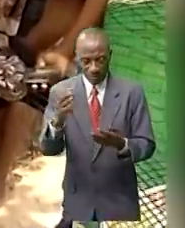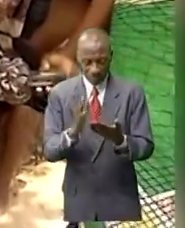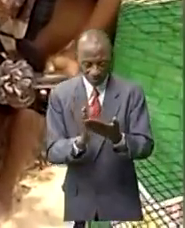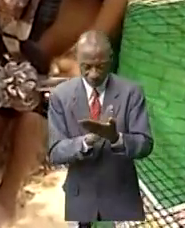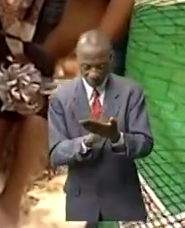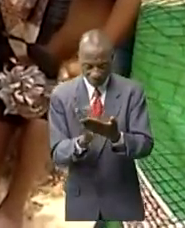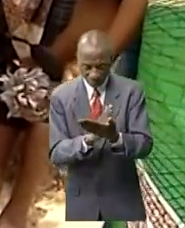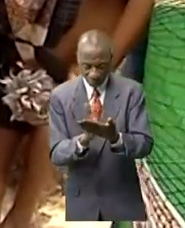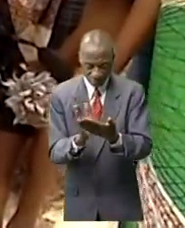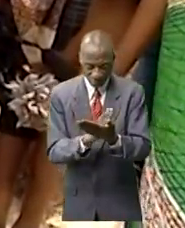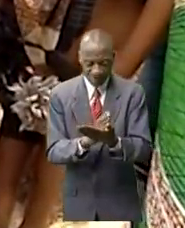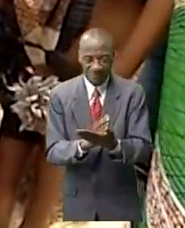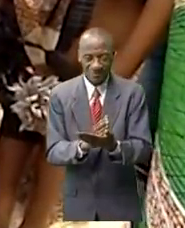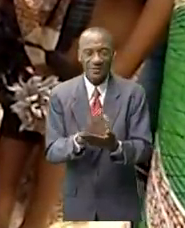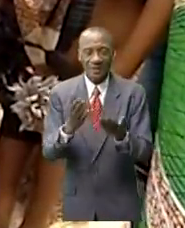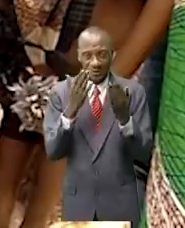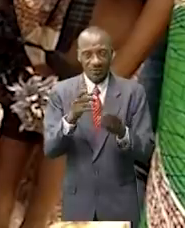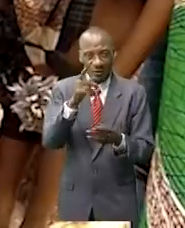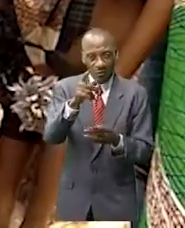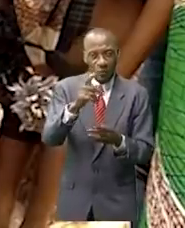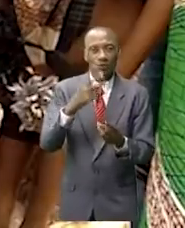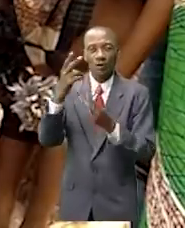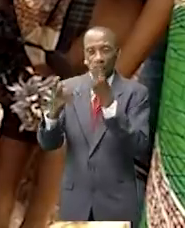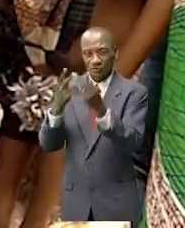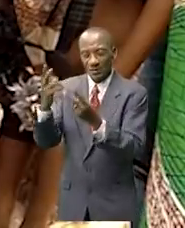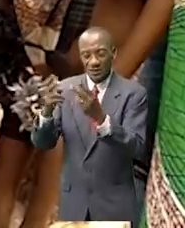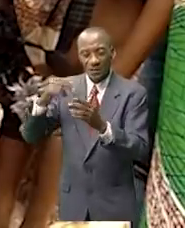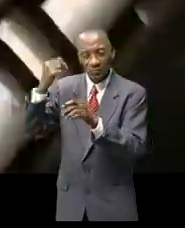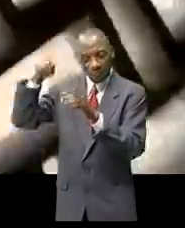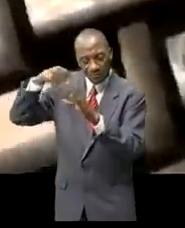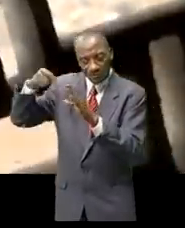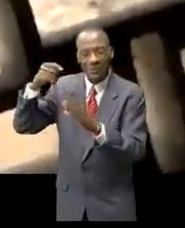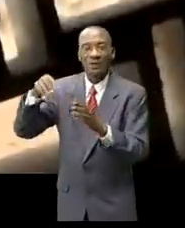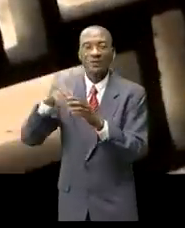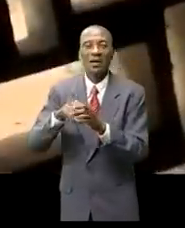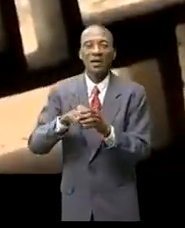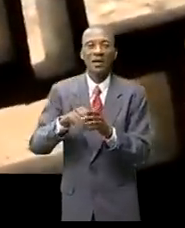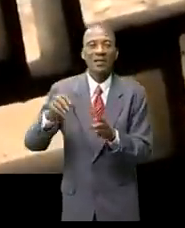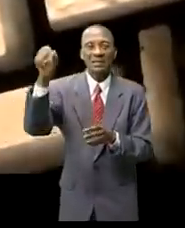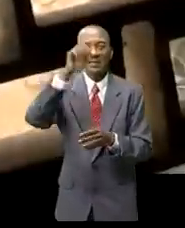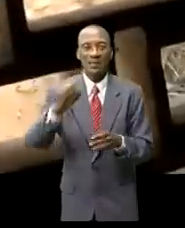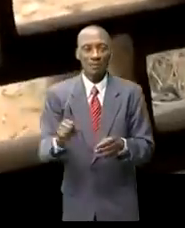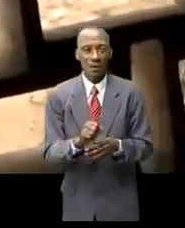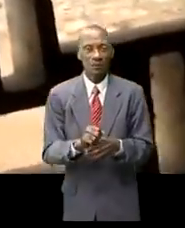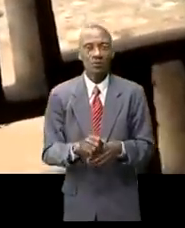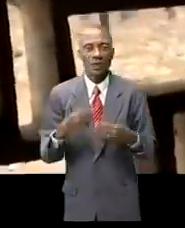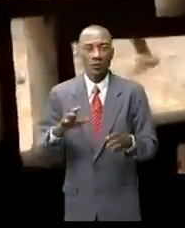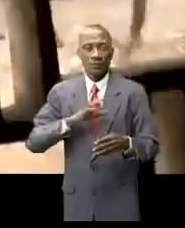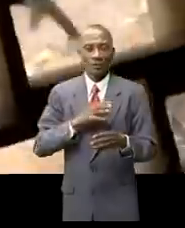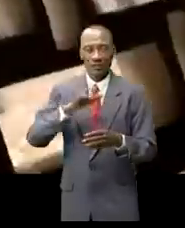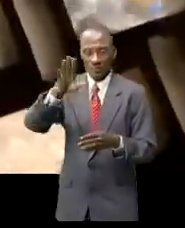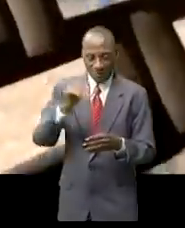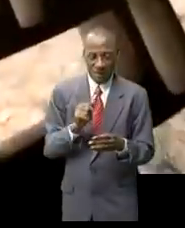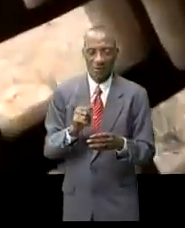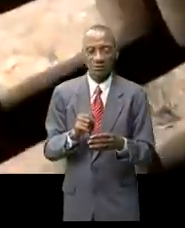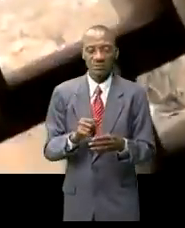un travail pratique dans la commune de Selembao. Version rejetée par d'autres témoins qui attribuent cette mort au zèle de la